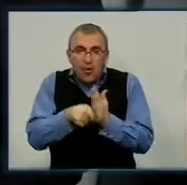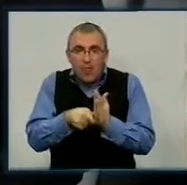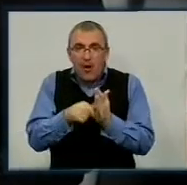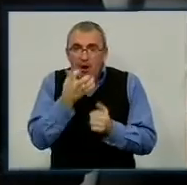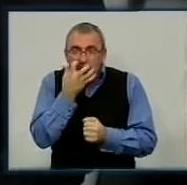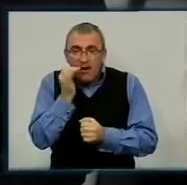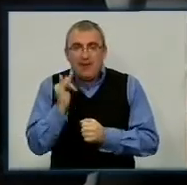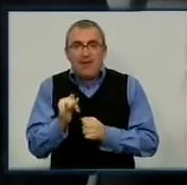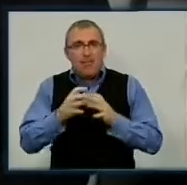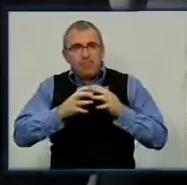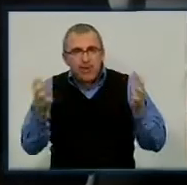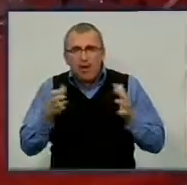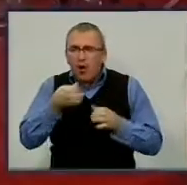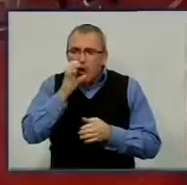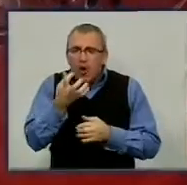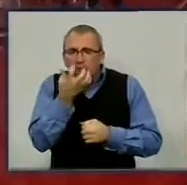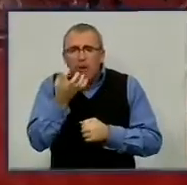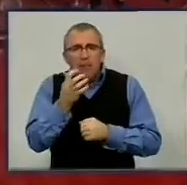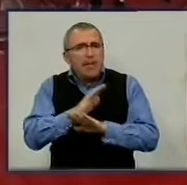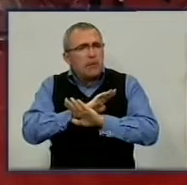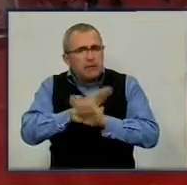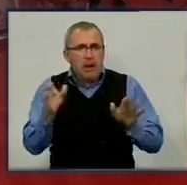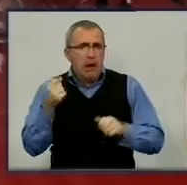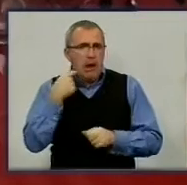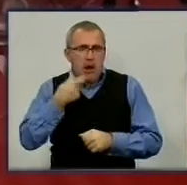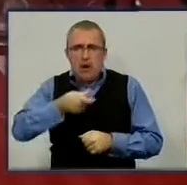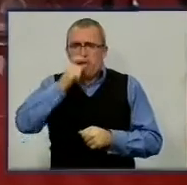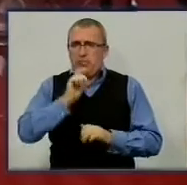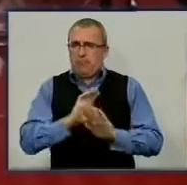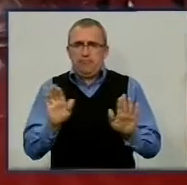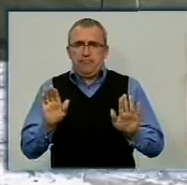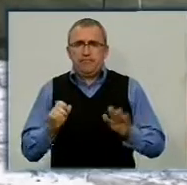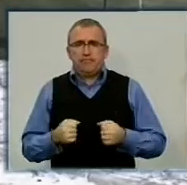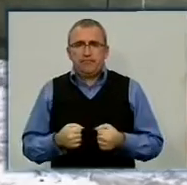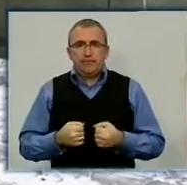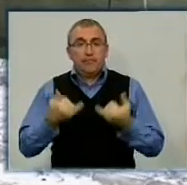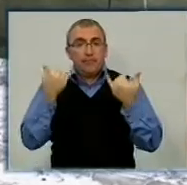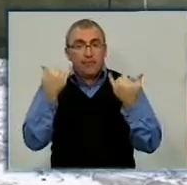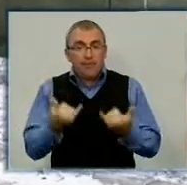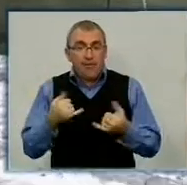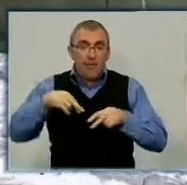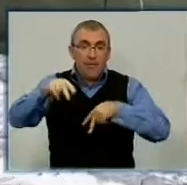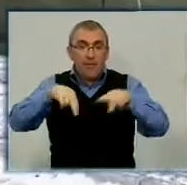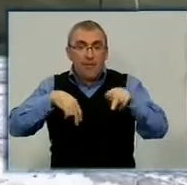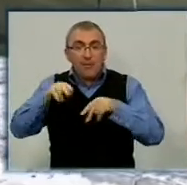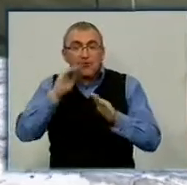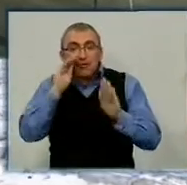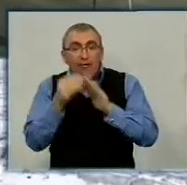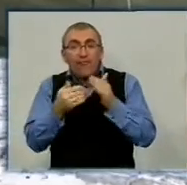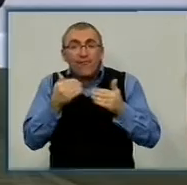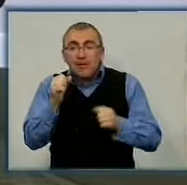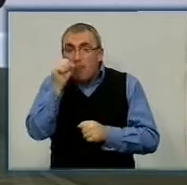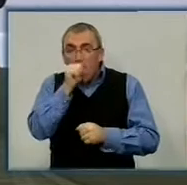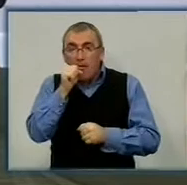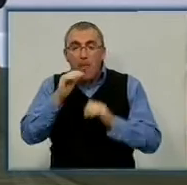якомога більше теплих напоїв і ні в якому разі алкоголь лю від сьогодні перехожі сховатись від морозу можуть в